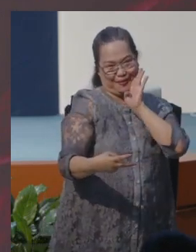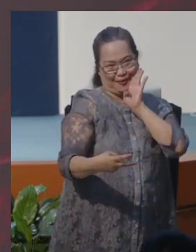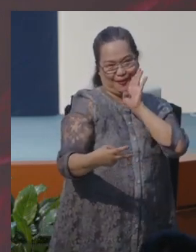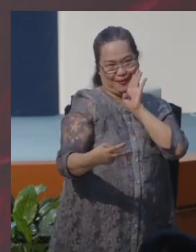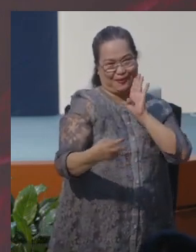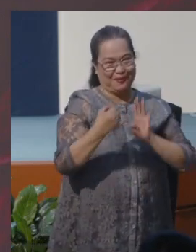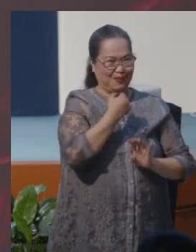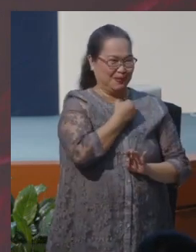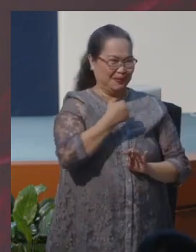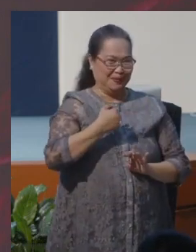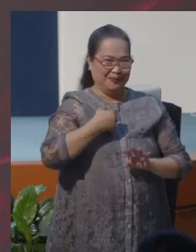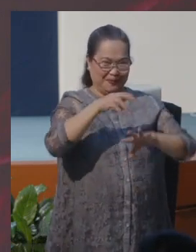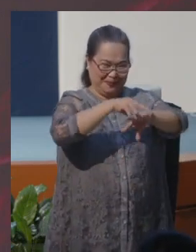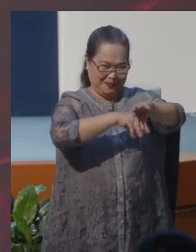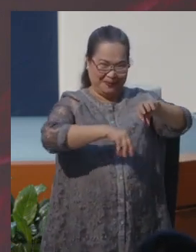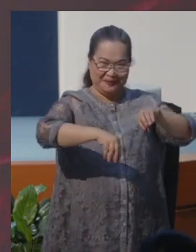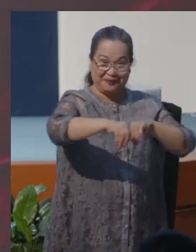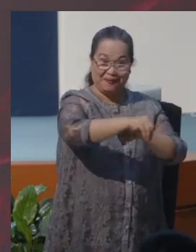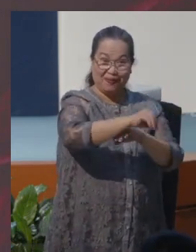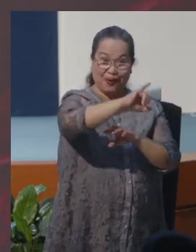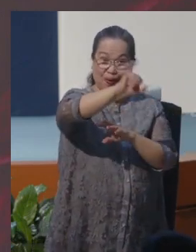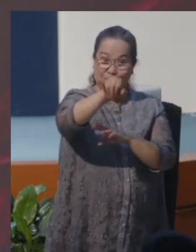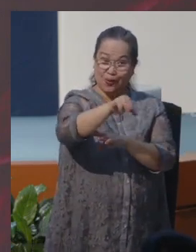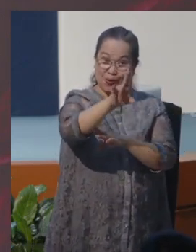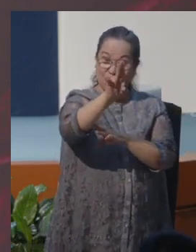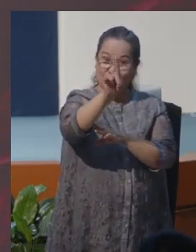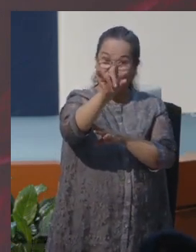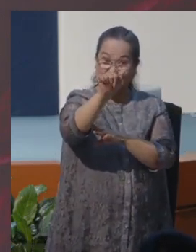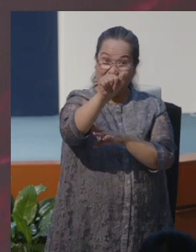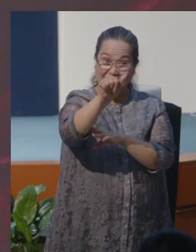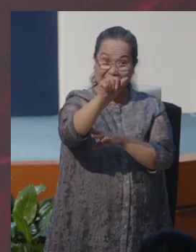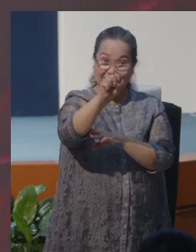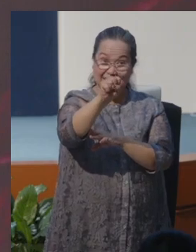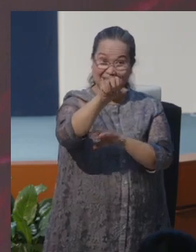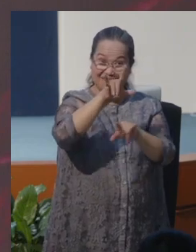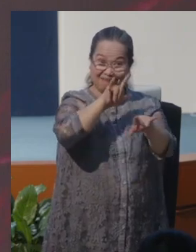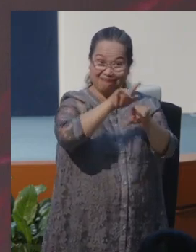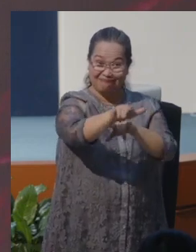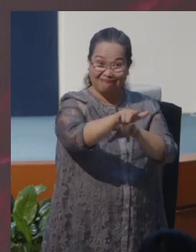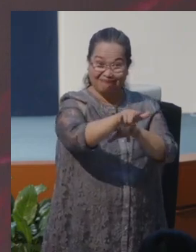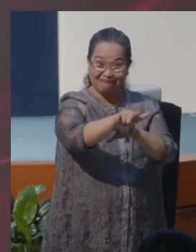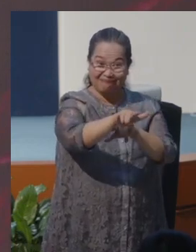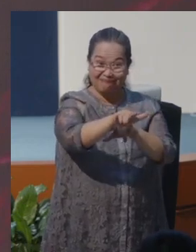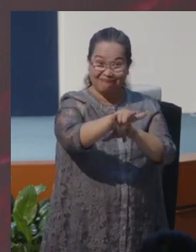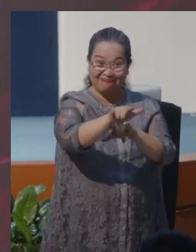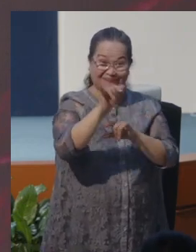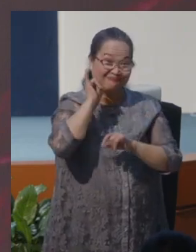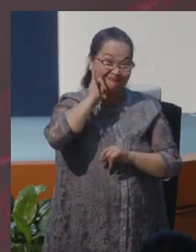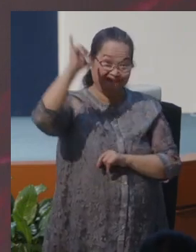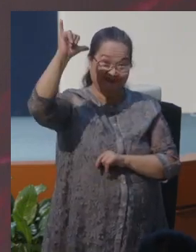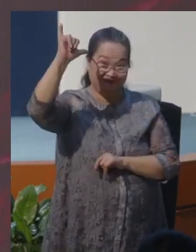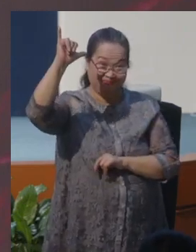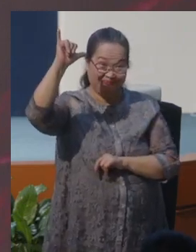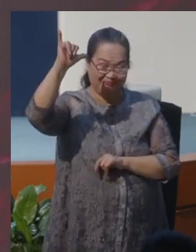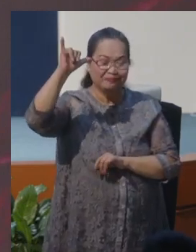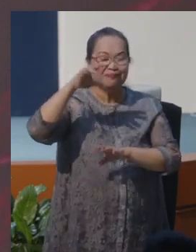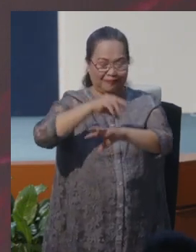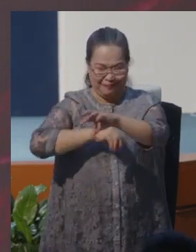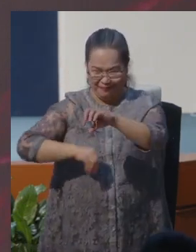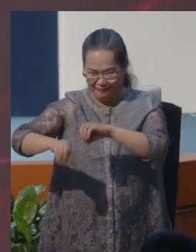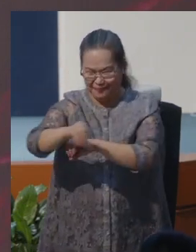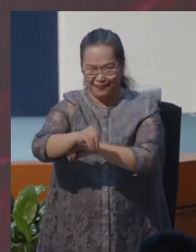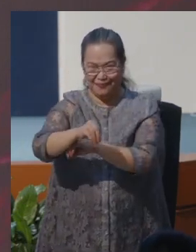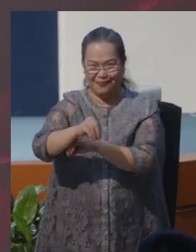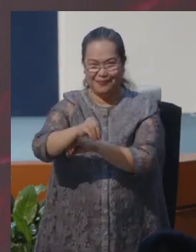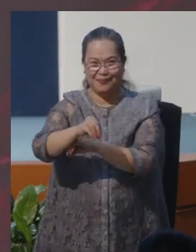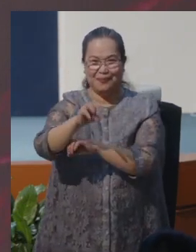Judas's place. Sa Acts 1:23-26, pumili sila ng isang kapalit ni Judas. Since Israel and